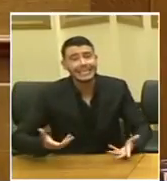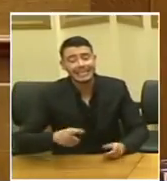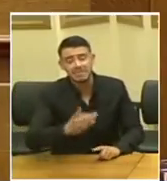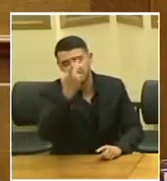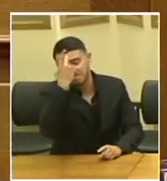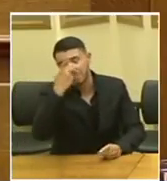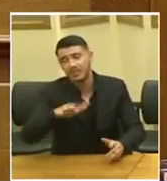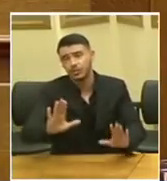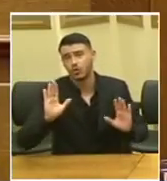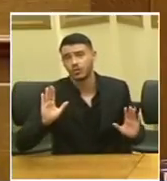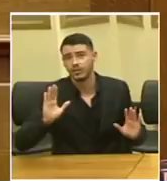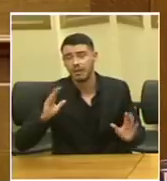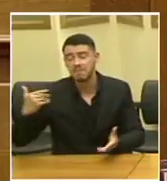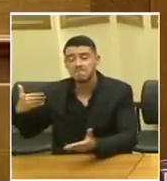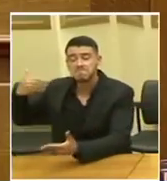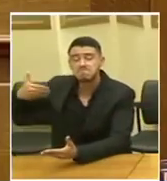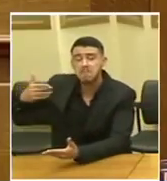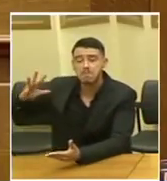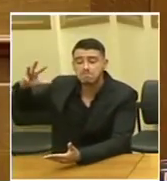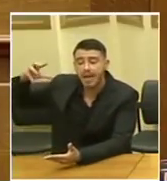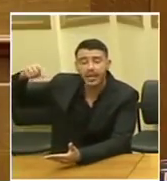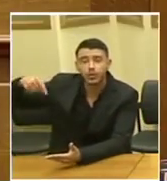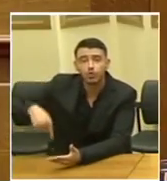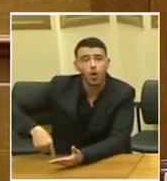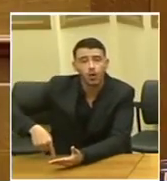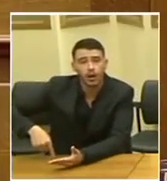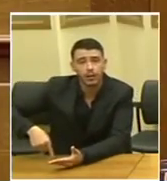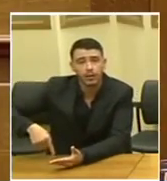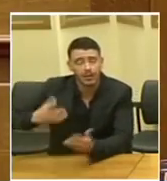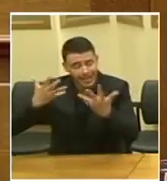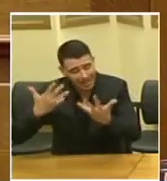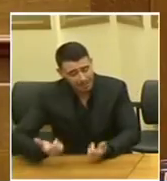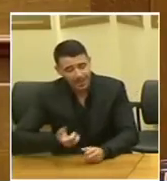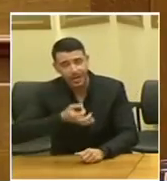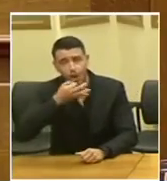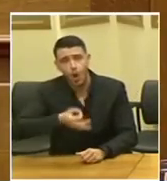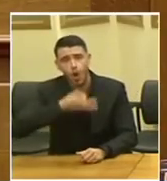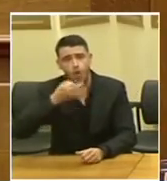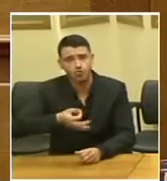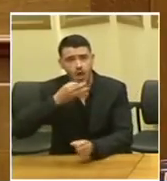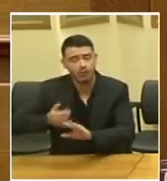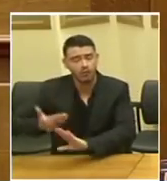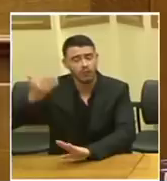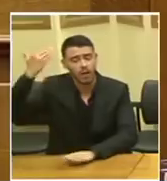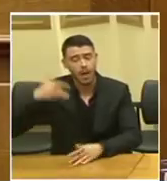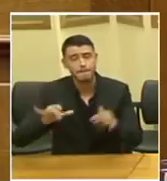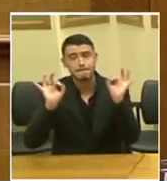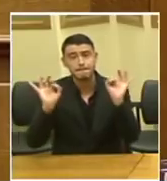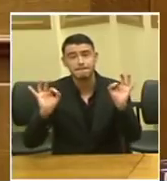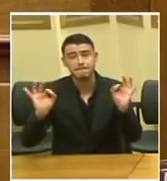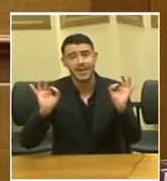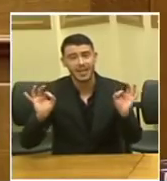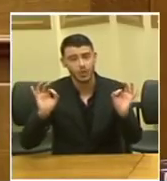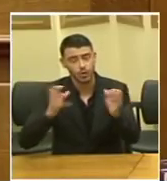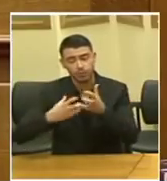Και βρήκαμε μπροστά μας και παλαιότερα κείμενα. Το Μακεδονικό χωρίστηκε σε 4